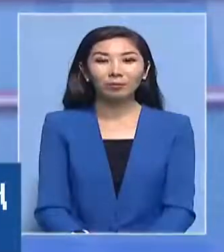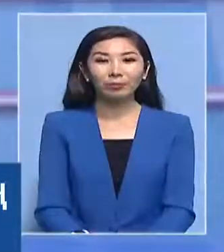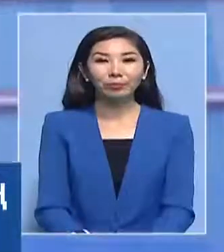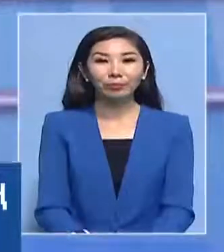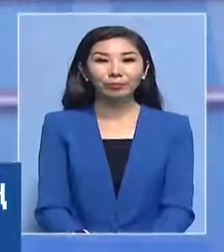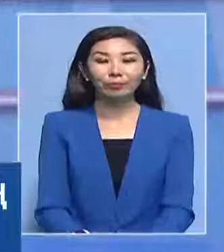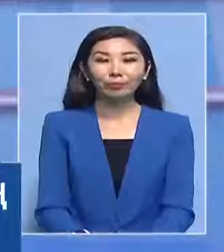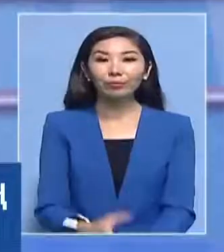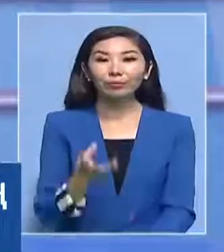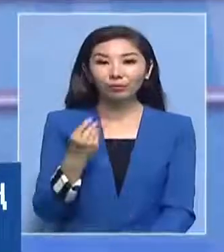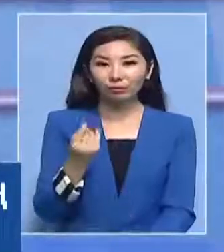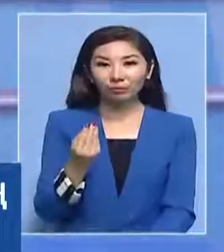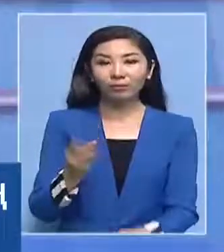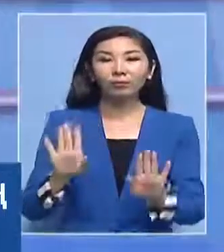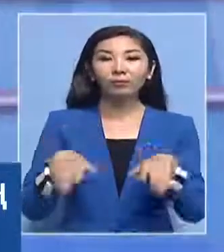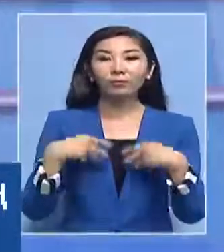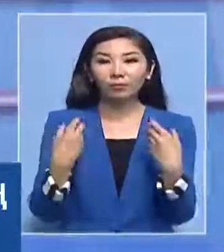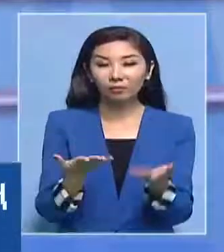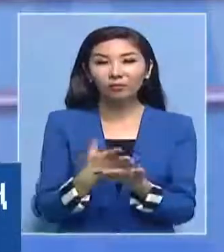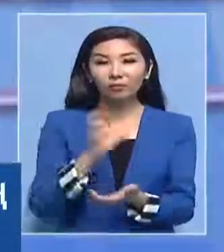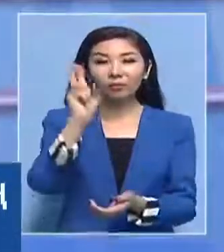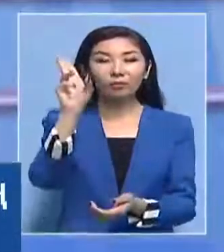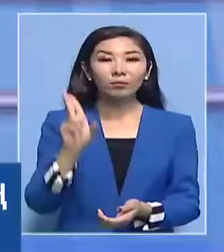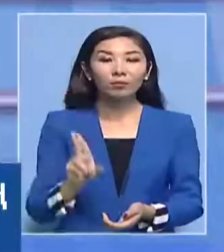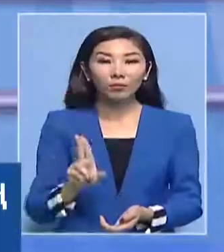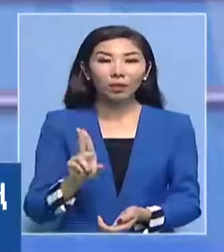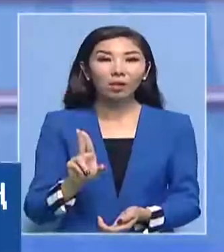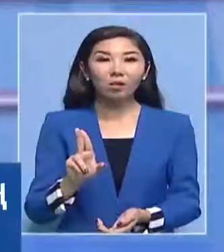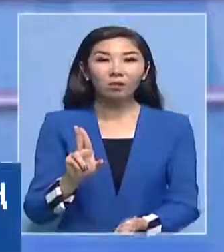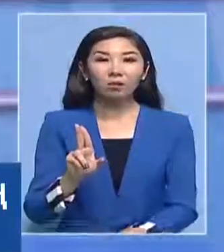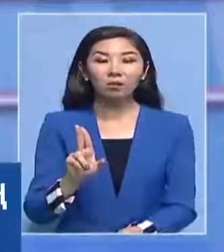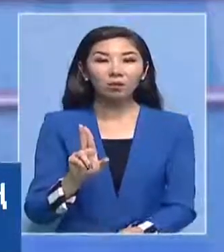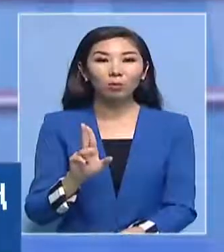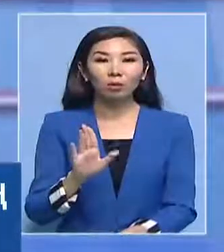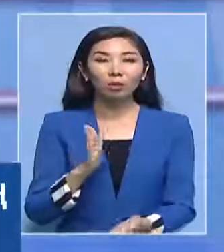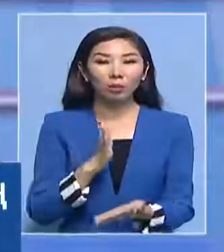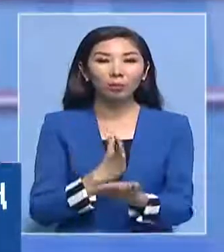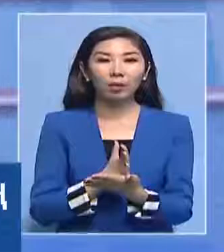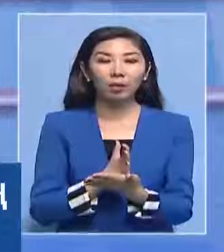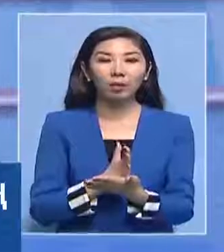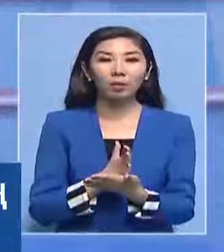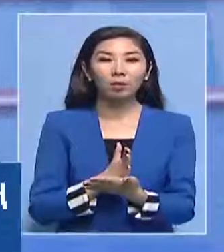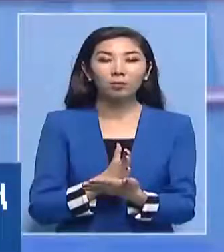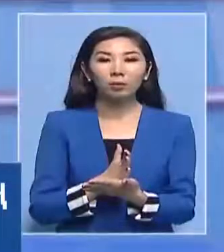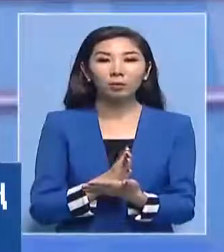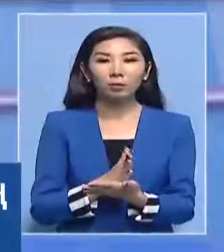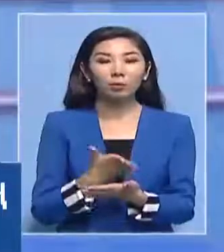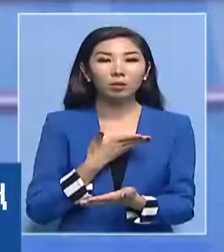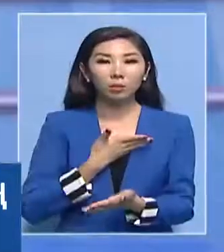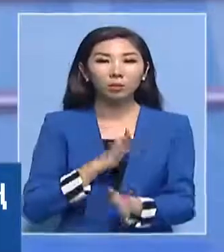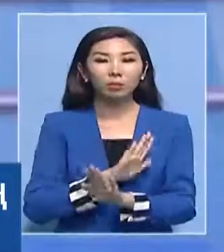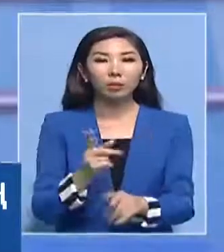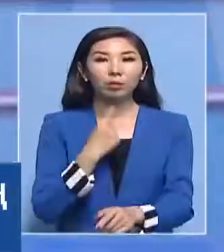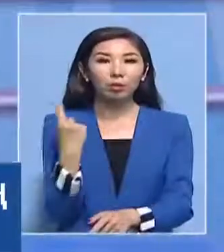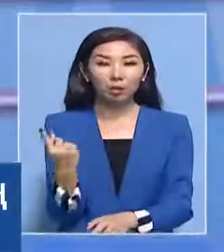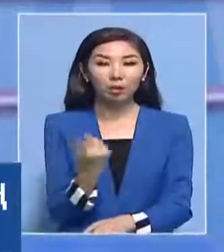басқа тек қолма-қол береді да, әлеуметтік төлемдері төленбейді да, сондай сұрақтар бар. Бұны мен тек қана біз емес, бұны